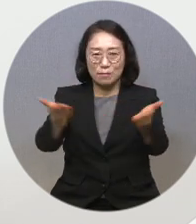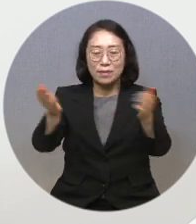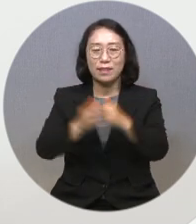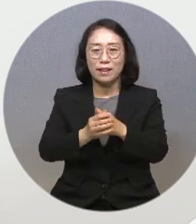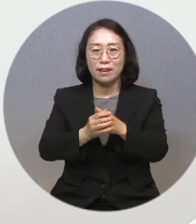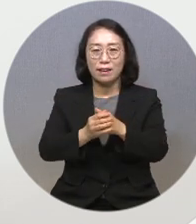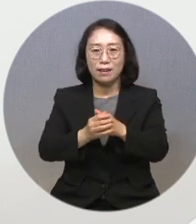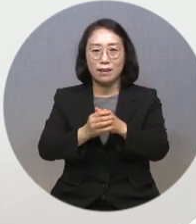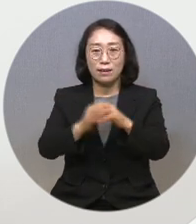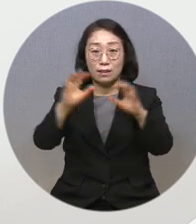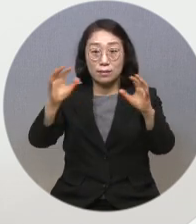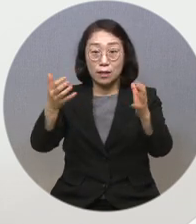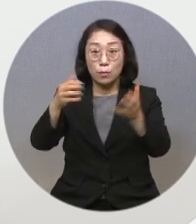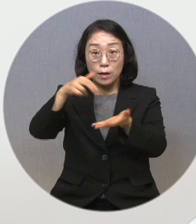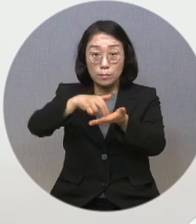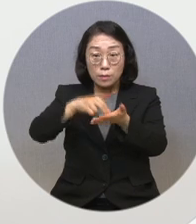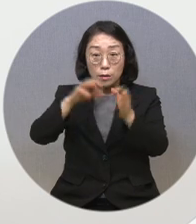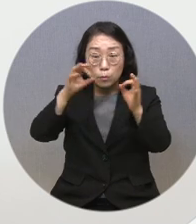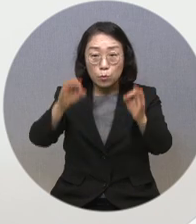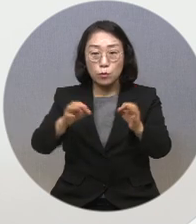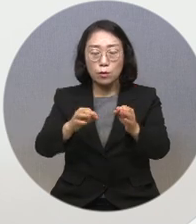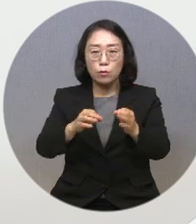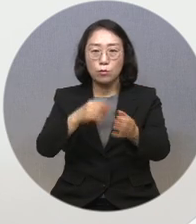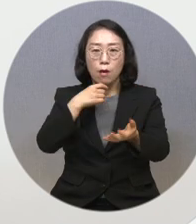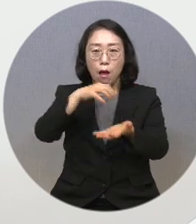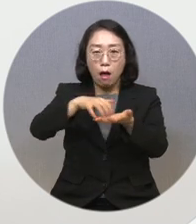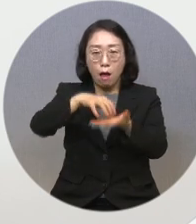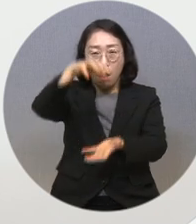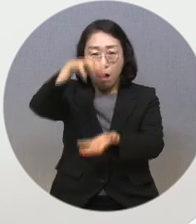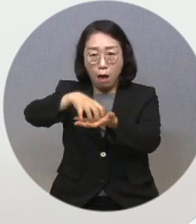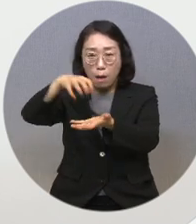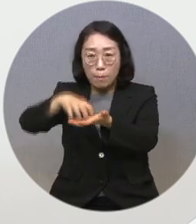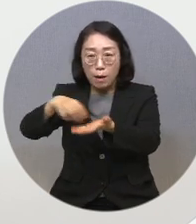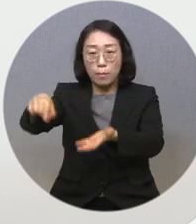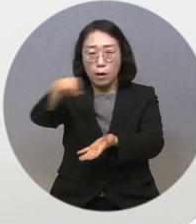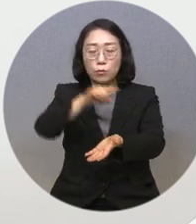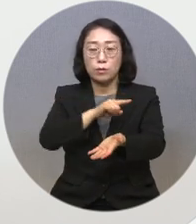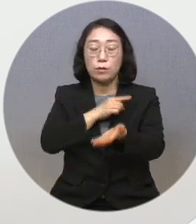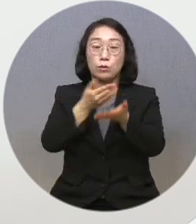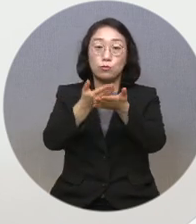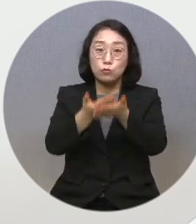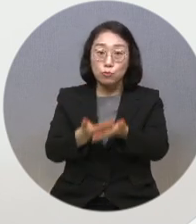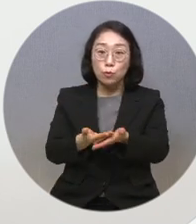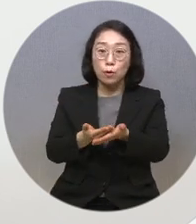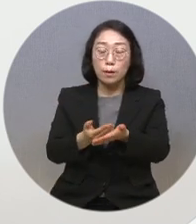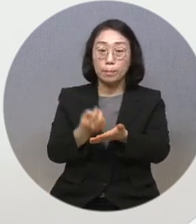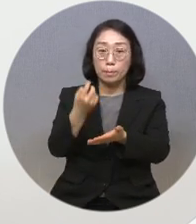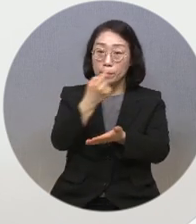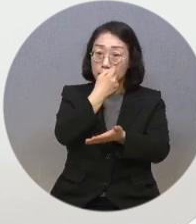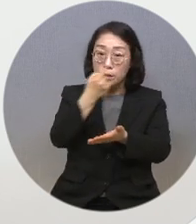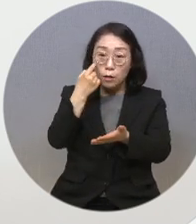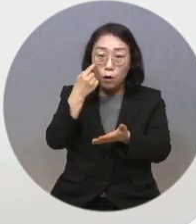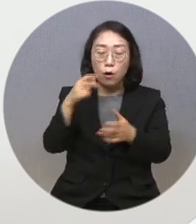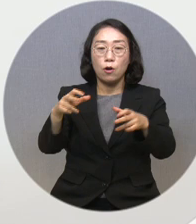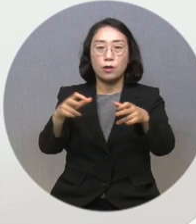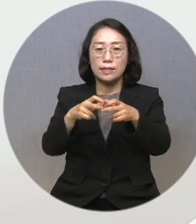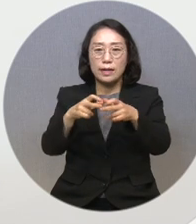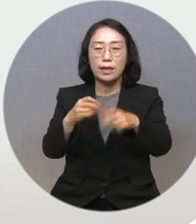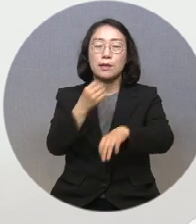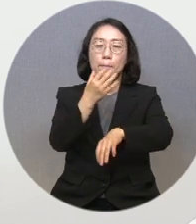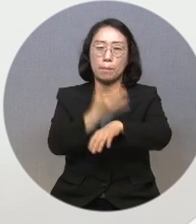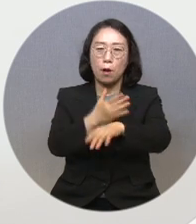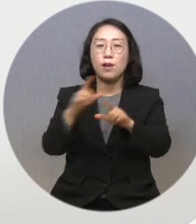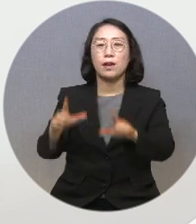사회의 기준으로 계량화된 각종 통계 수치가 있겠지만 저는 가장 중요한 척도 중 하나가 장애인이 얼마나 편리하게 생활할 수